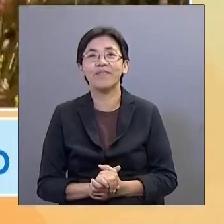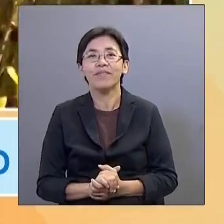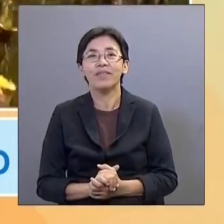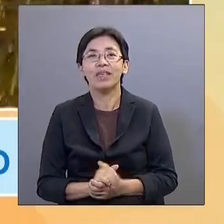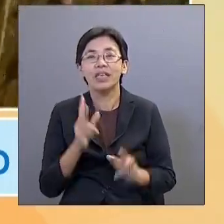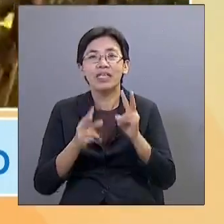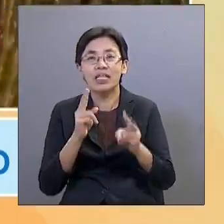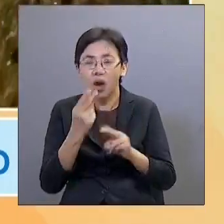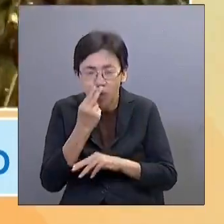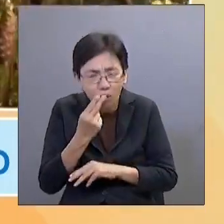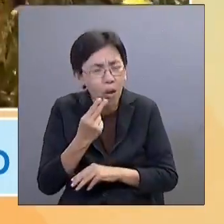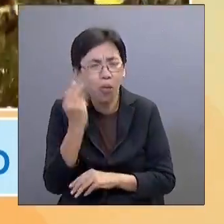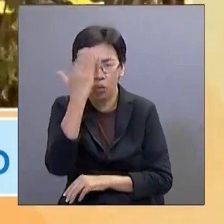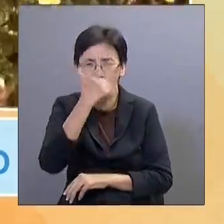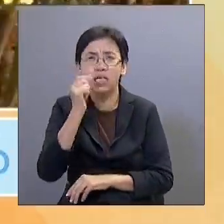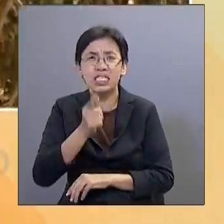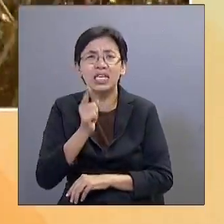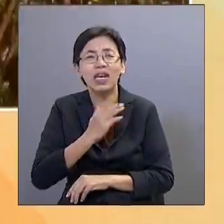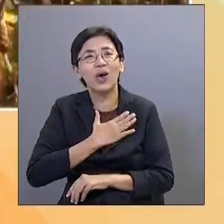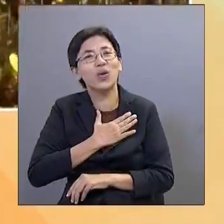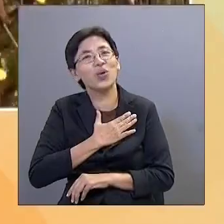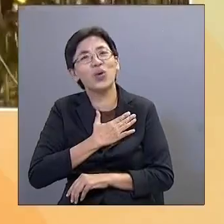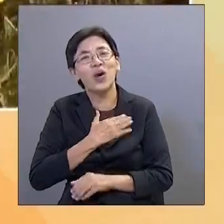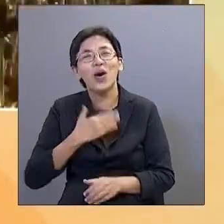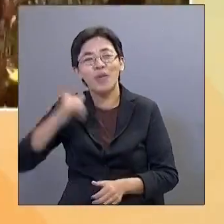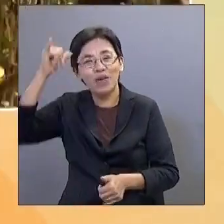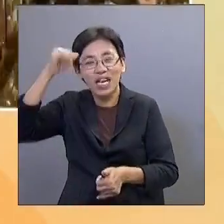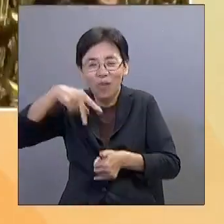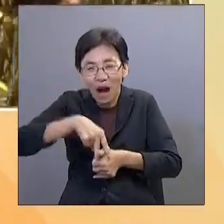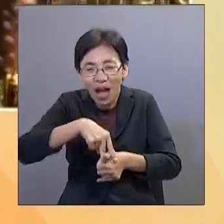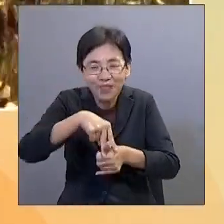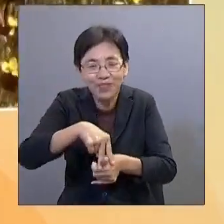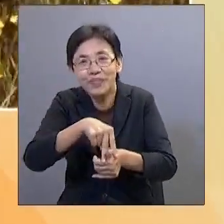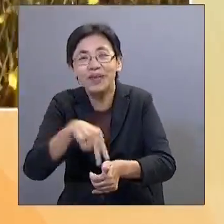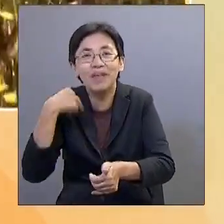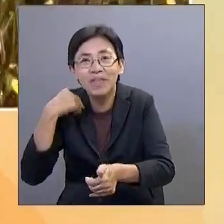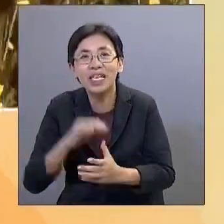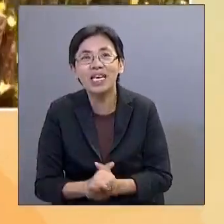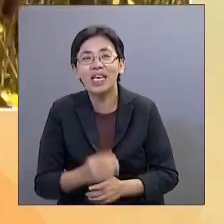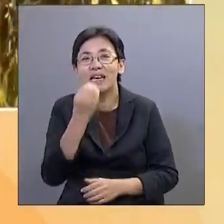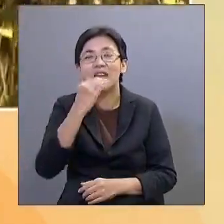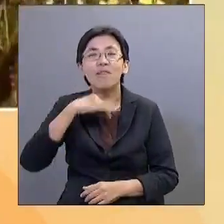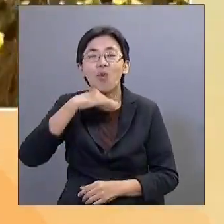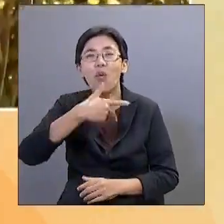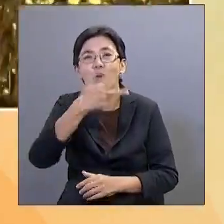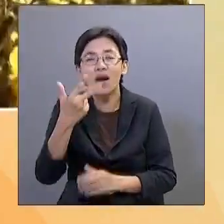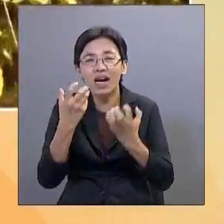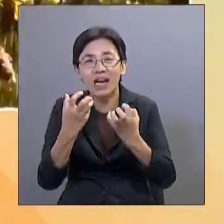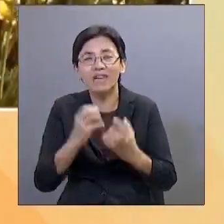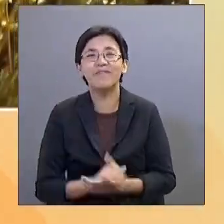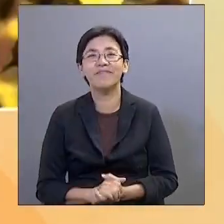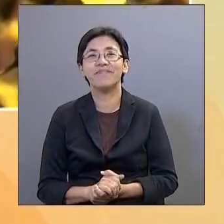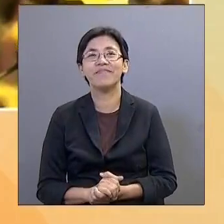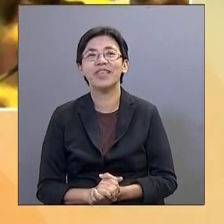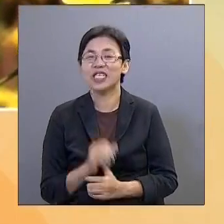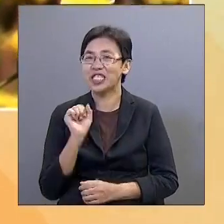ทีมงานส่งมาให้ผมดู ใช่ ผมมีขี่ควายด้วย อ๋อของพี่ยังไม่ขี่ควายเดี๋ยวกินหมูกรอบหน้าตั ดไม่เกรงใจใคร